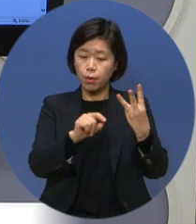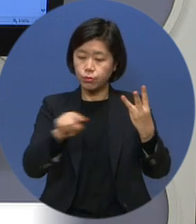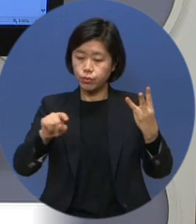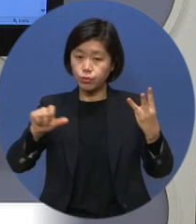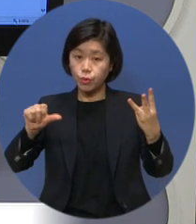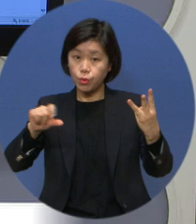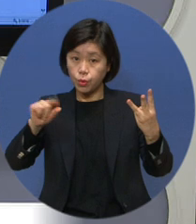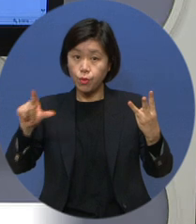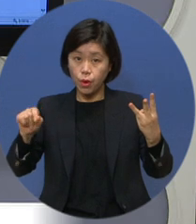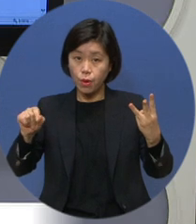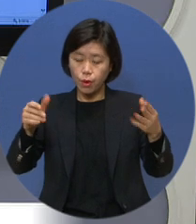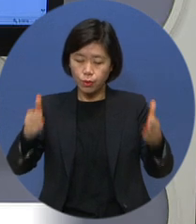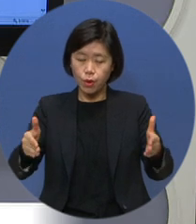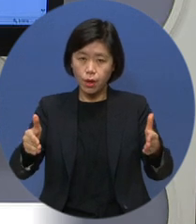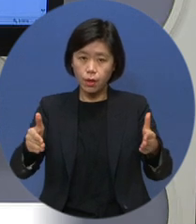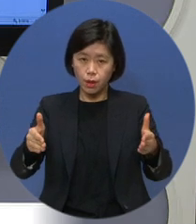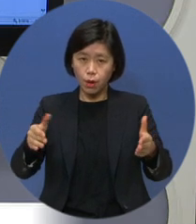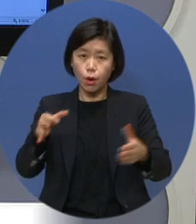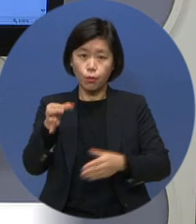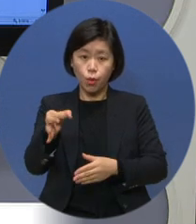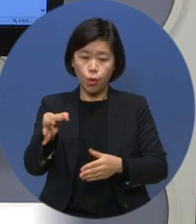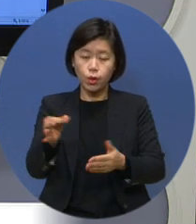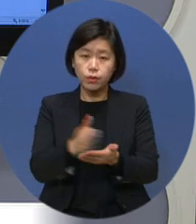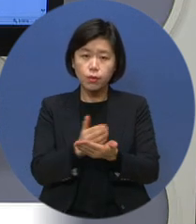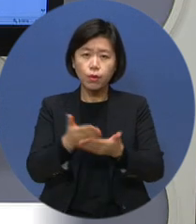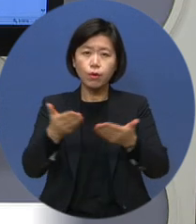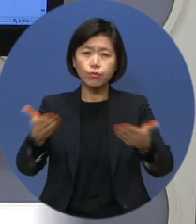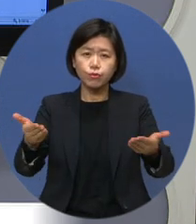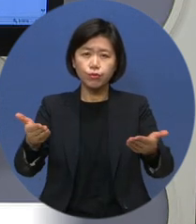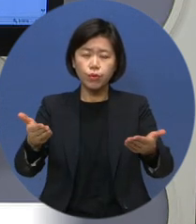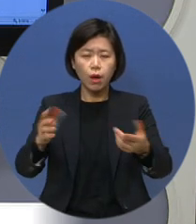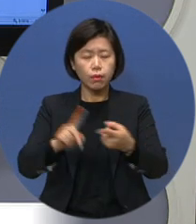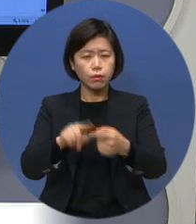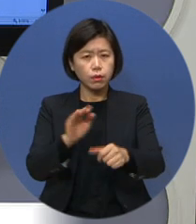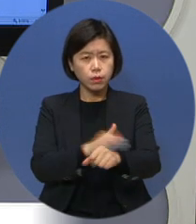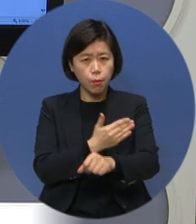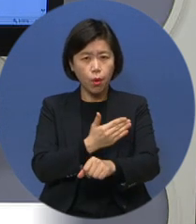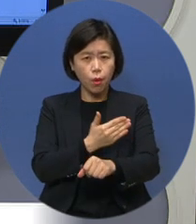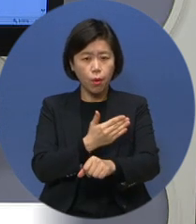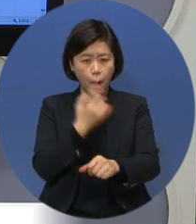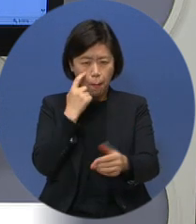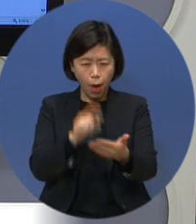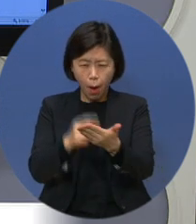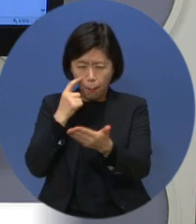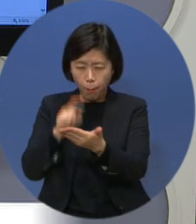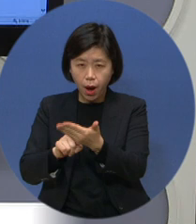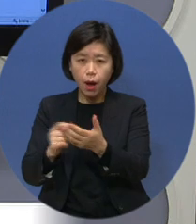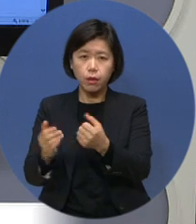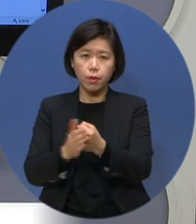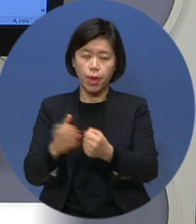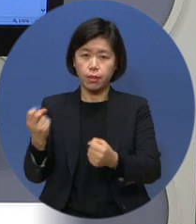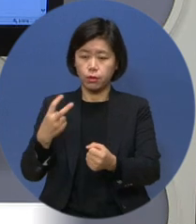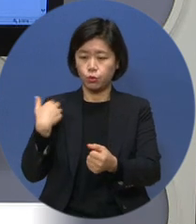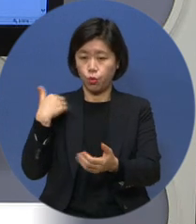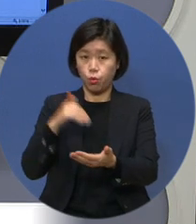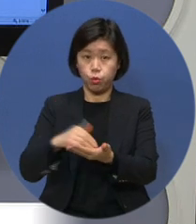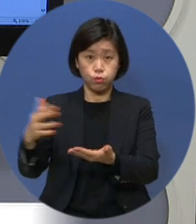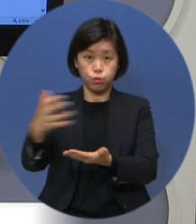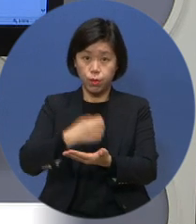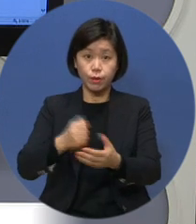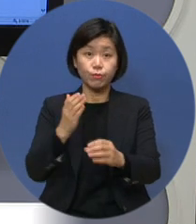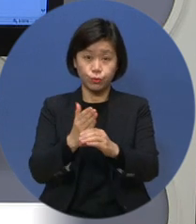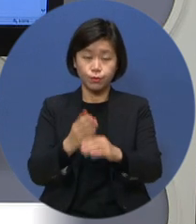부 적정하게 지급돼 환수 조치가 진행되고 있는 사례가 경기도 4시 곳마다 수 백 원씩 확인되고